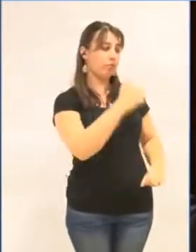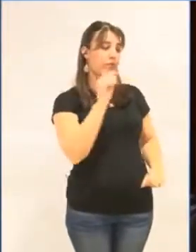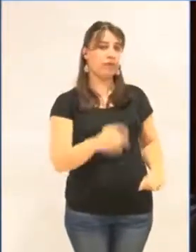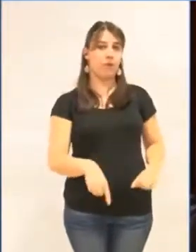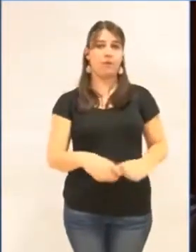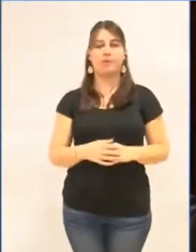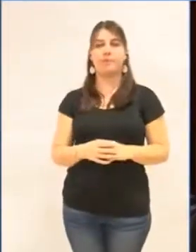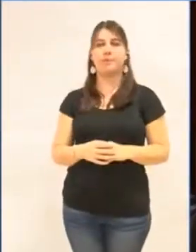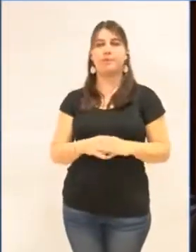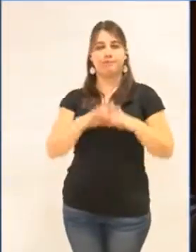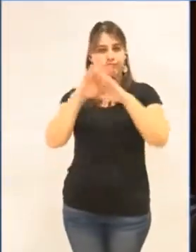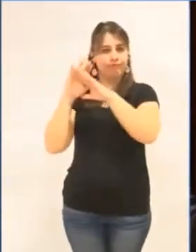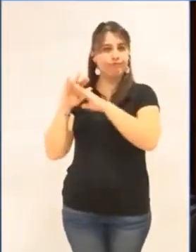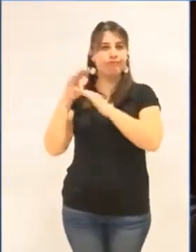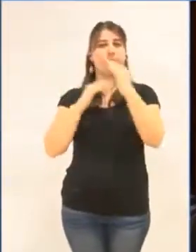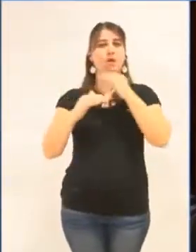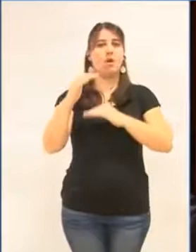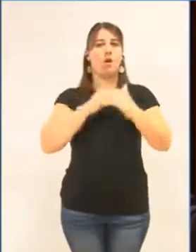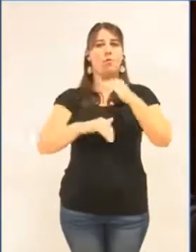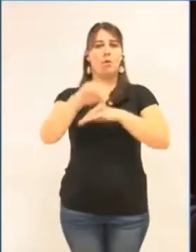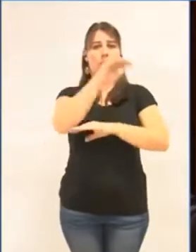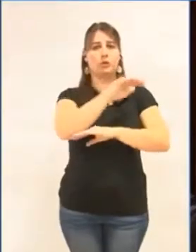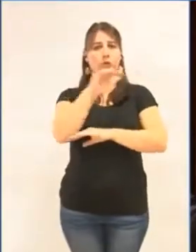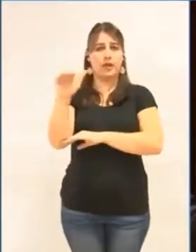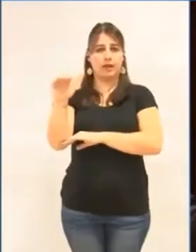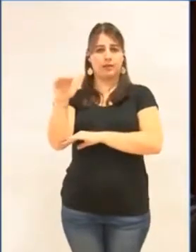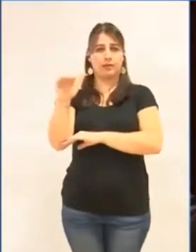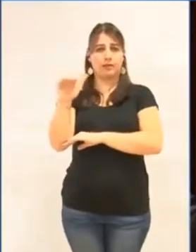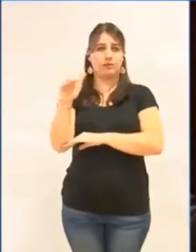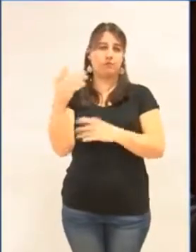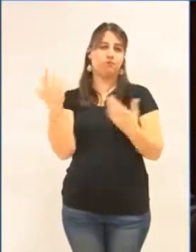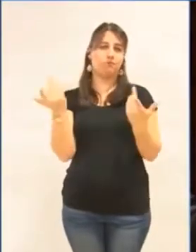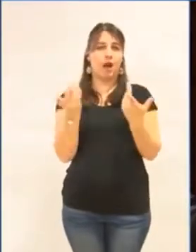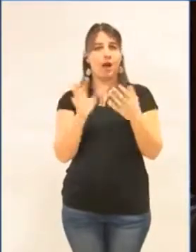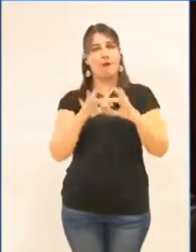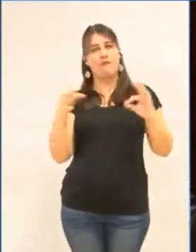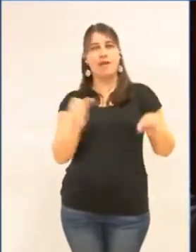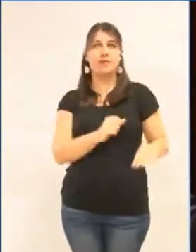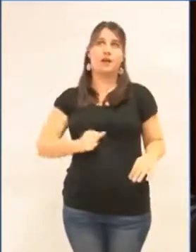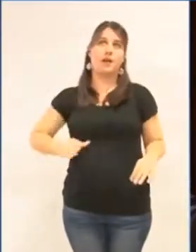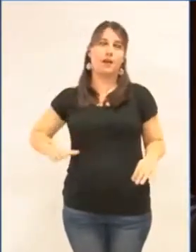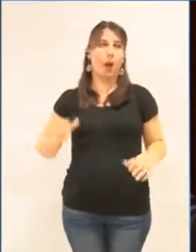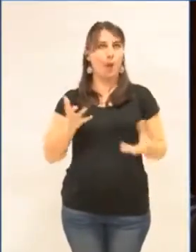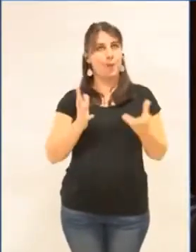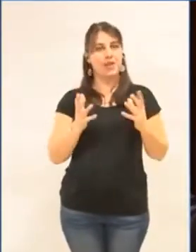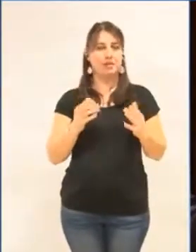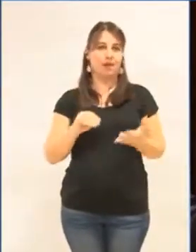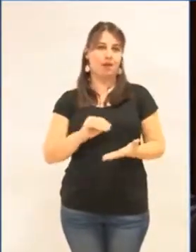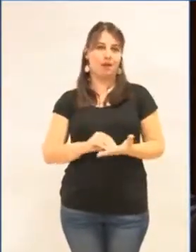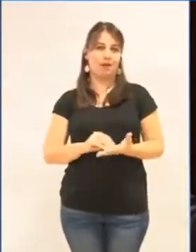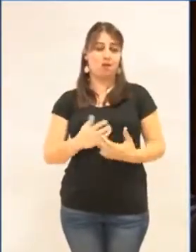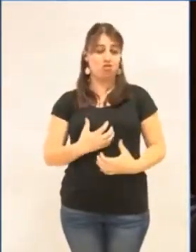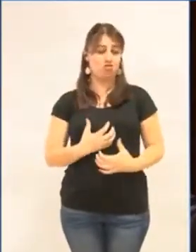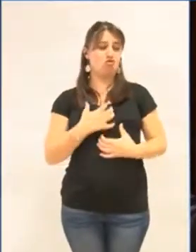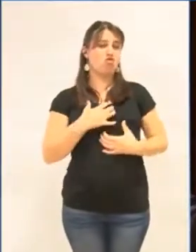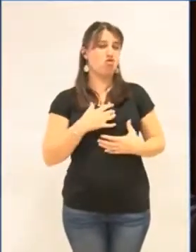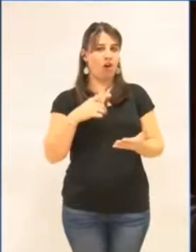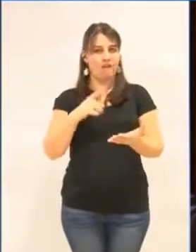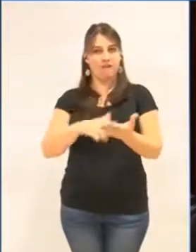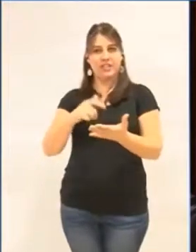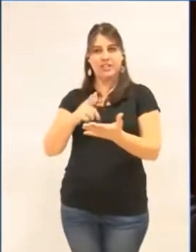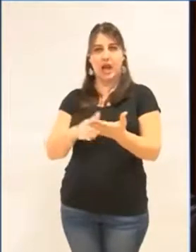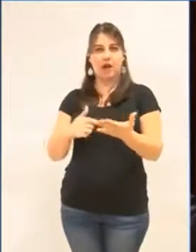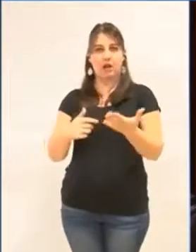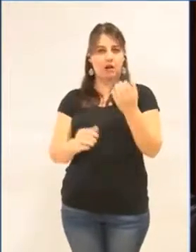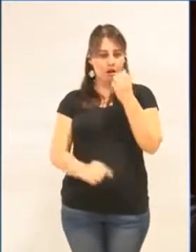qui est avant tout aujourd'hui, la formule est peut-être un peu forte, mais je l'ai noté, un choc fiscal au